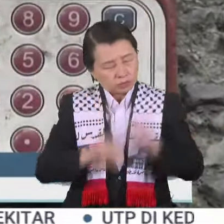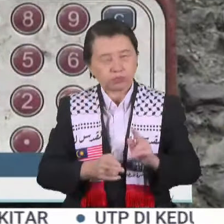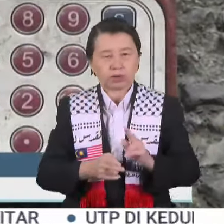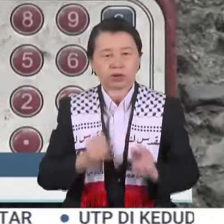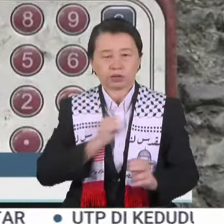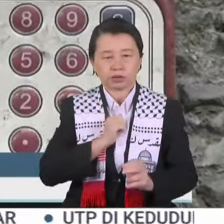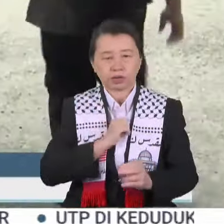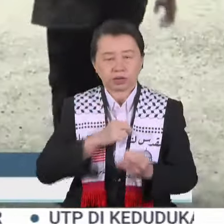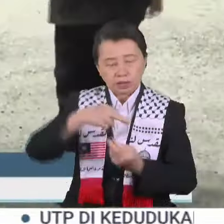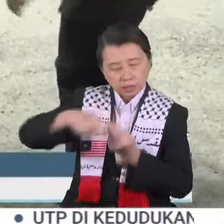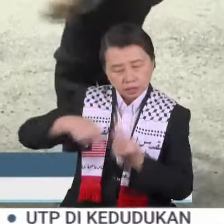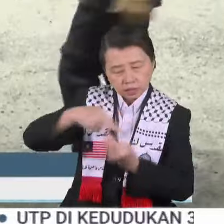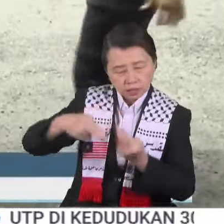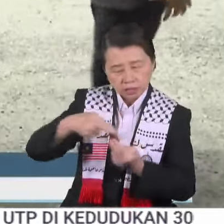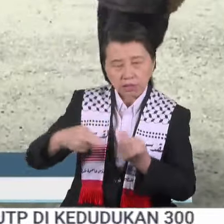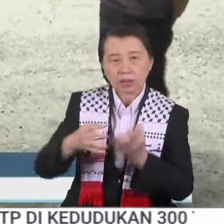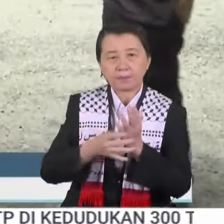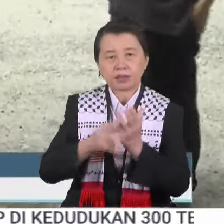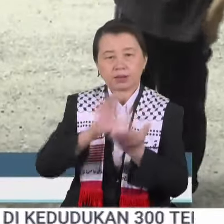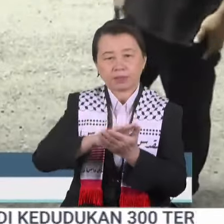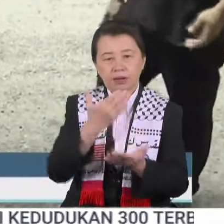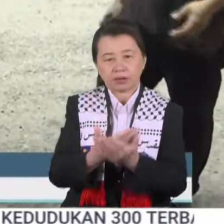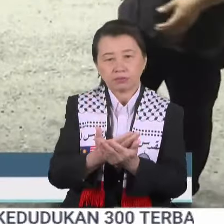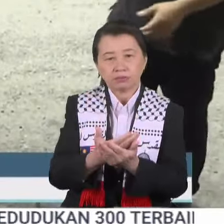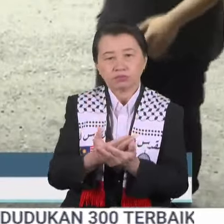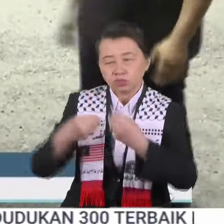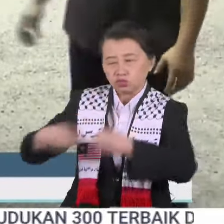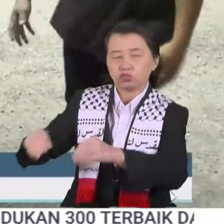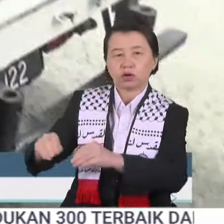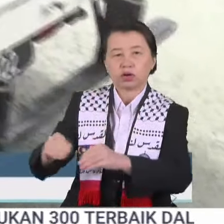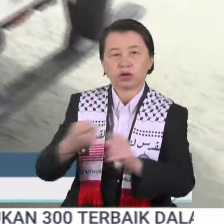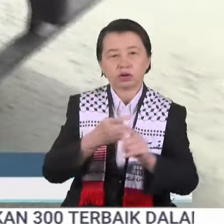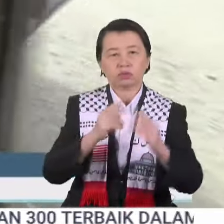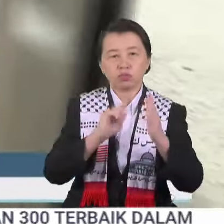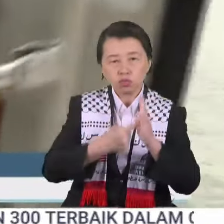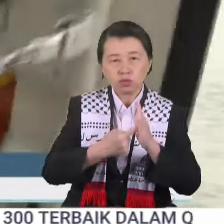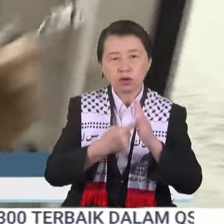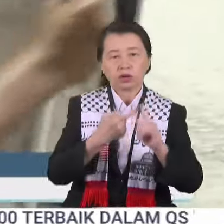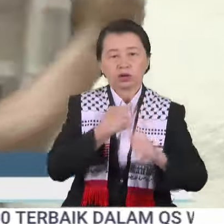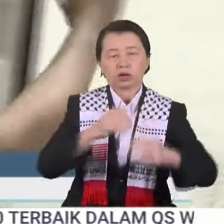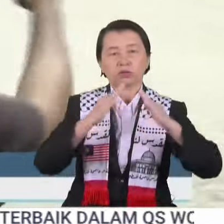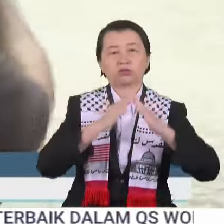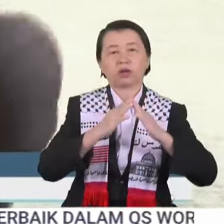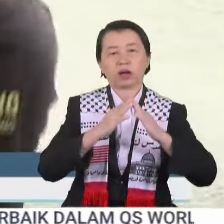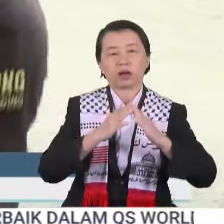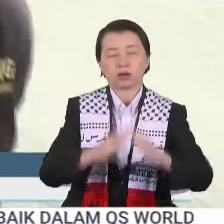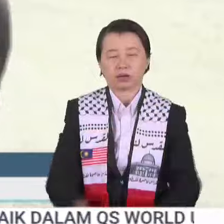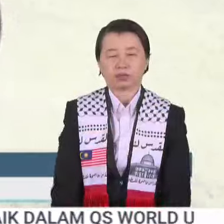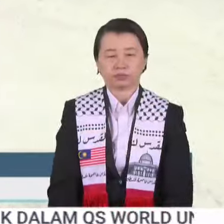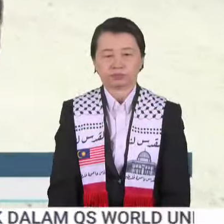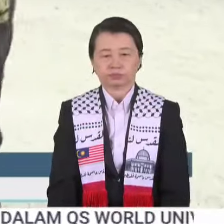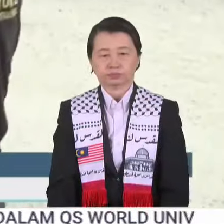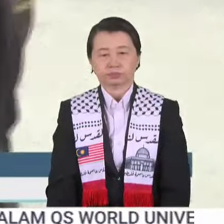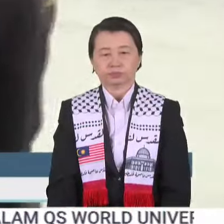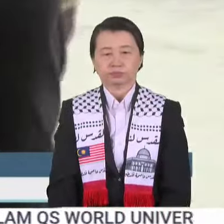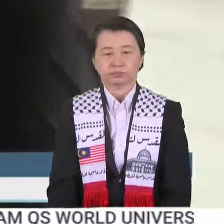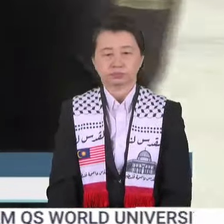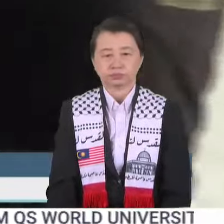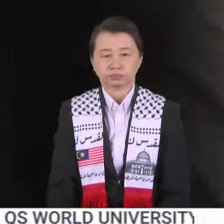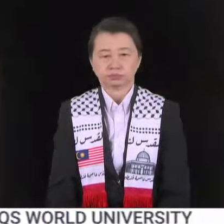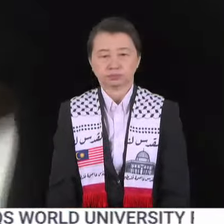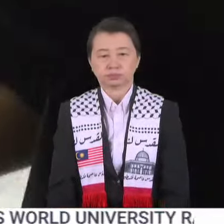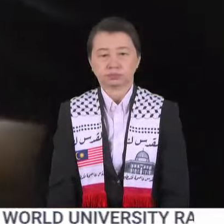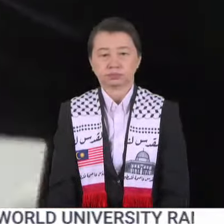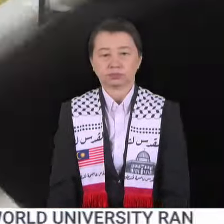kecil dengan mengitar semula minyak masak dan sampah bermula dari rumah. Alicia Ornella Michael, RTM.